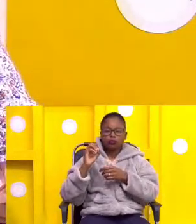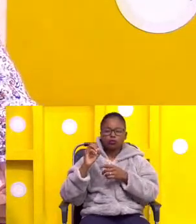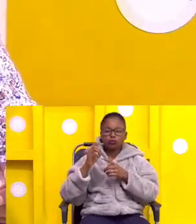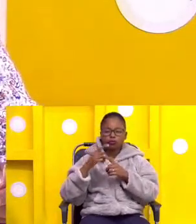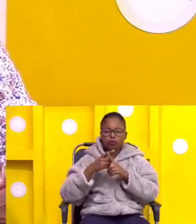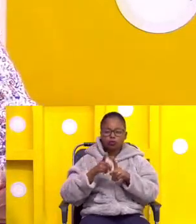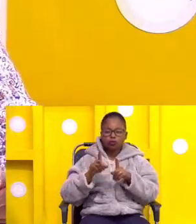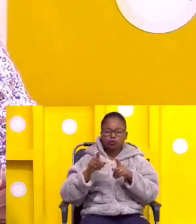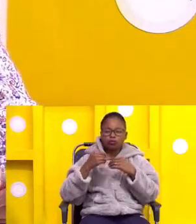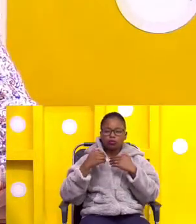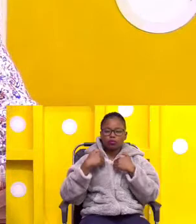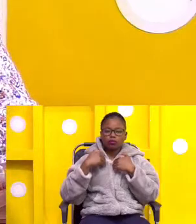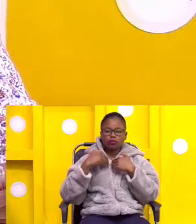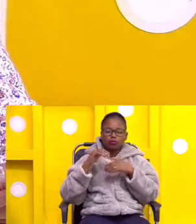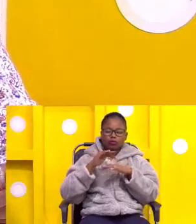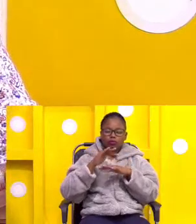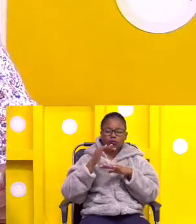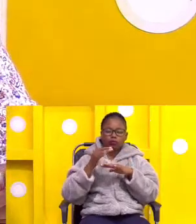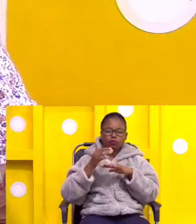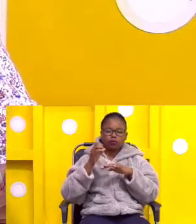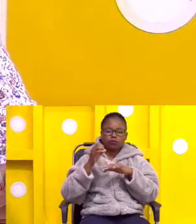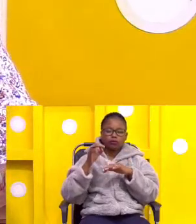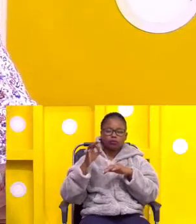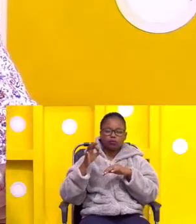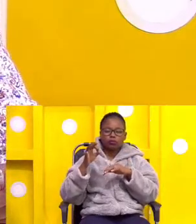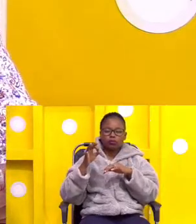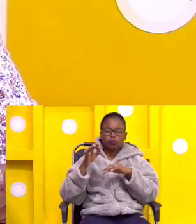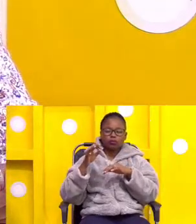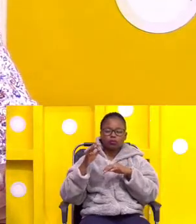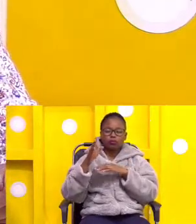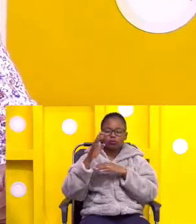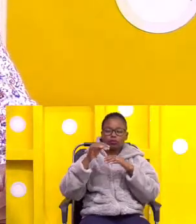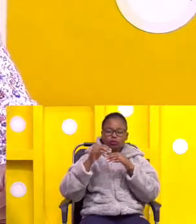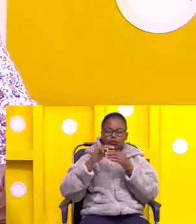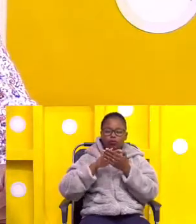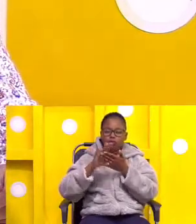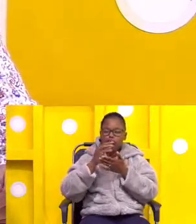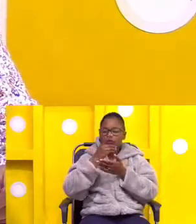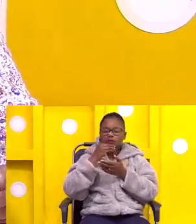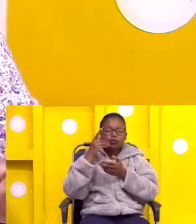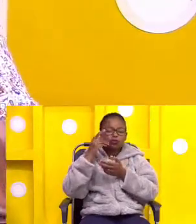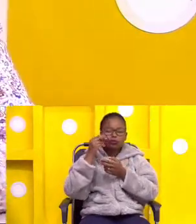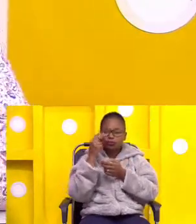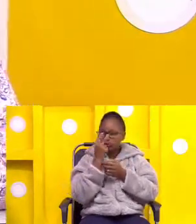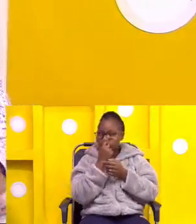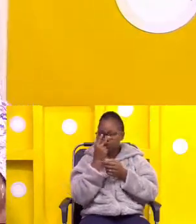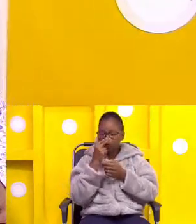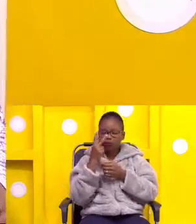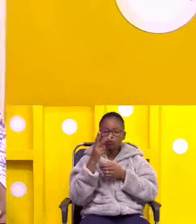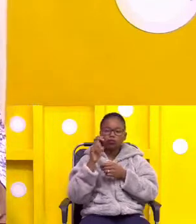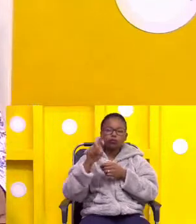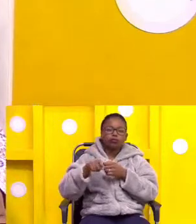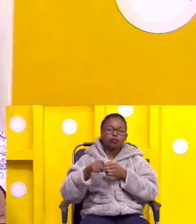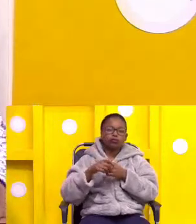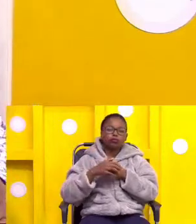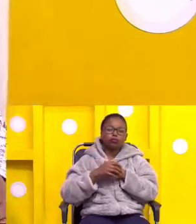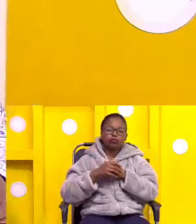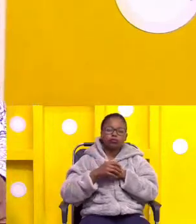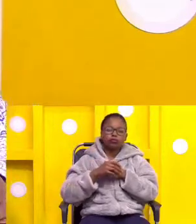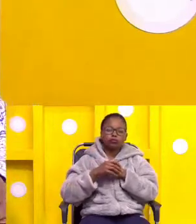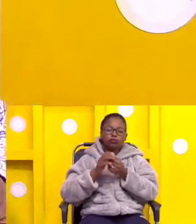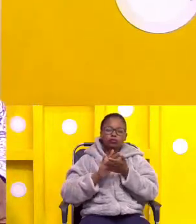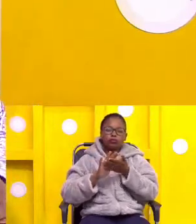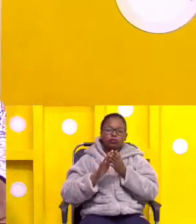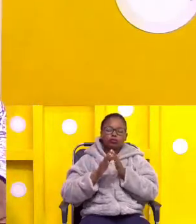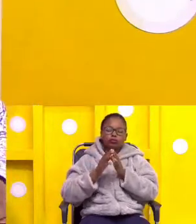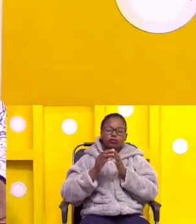ngai wahandire na ndikoma na ni kumerera moko-ini maku no kumiona na maitho maya maku Bwana asifiwe